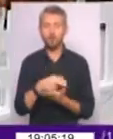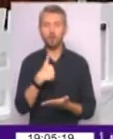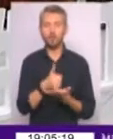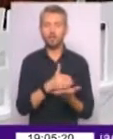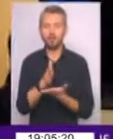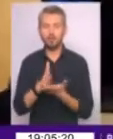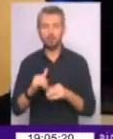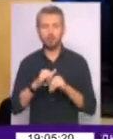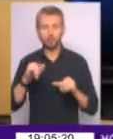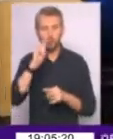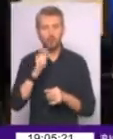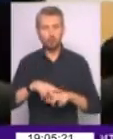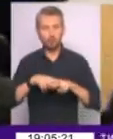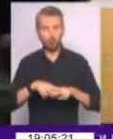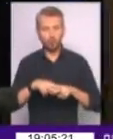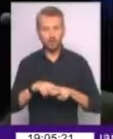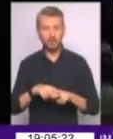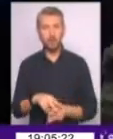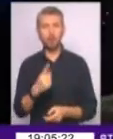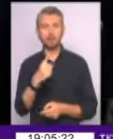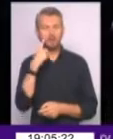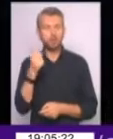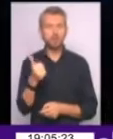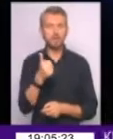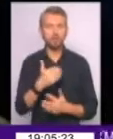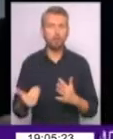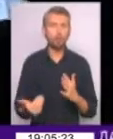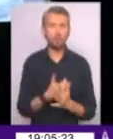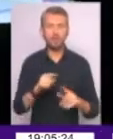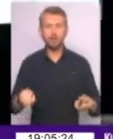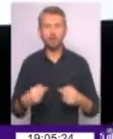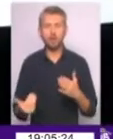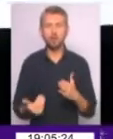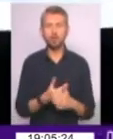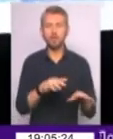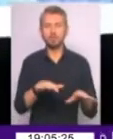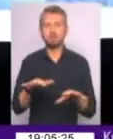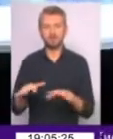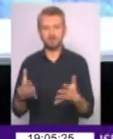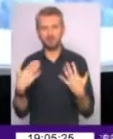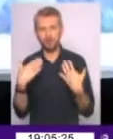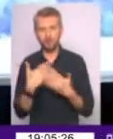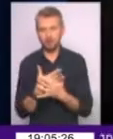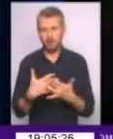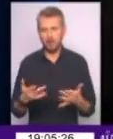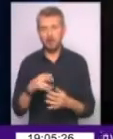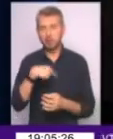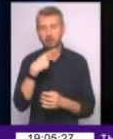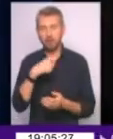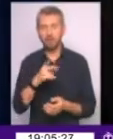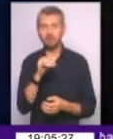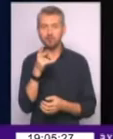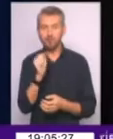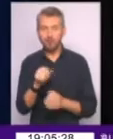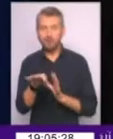напрямки розвитку української столиці. Один із пріоритетних – оновлення та створення нових об'єктів інфраструктури. За словами Віталія Кличка,